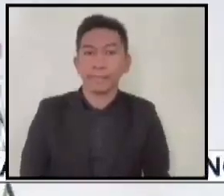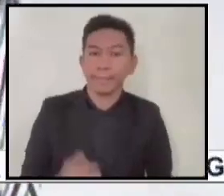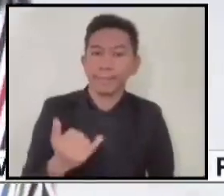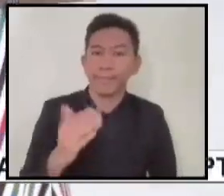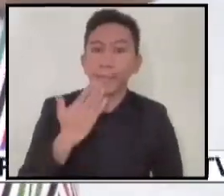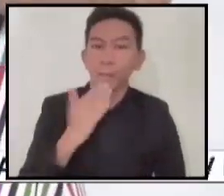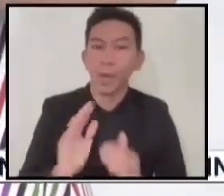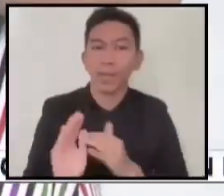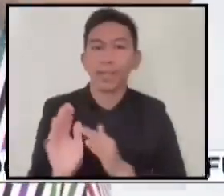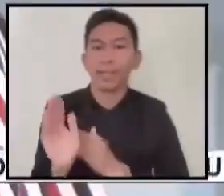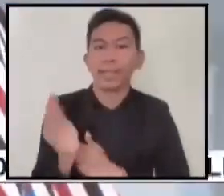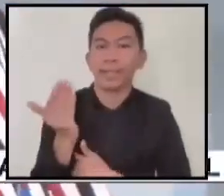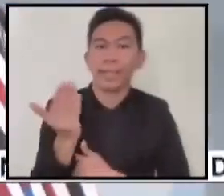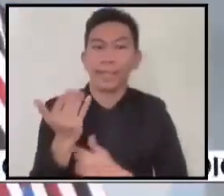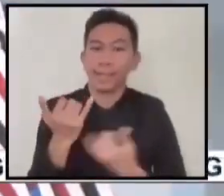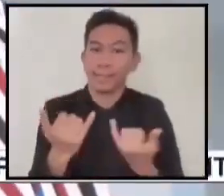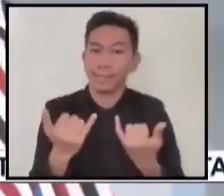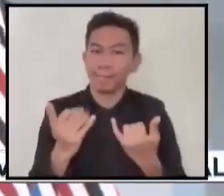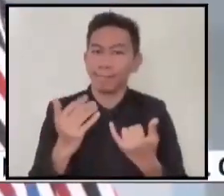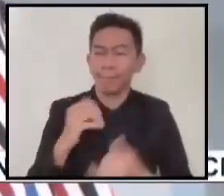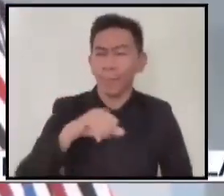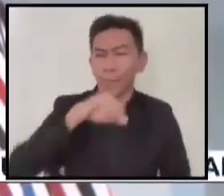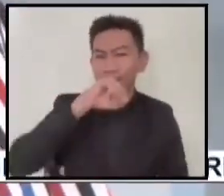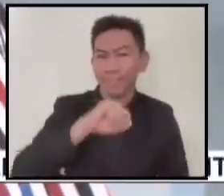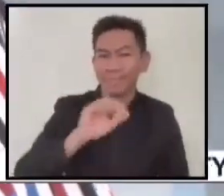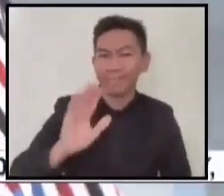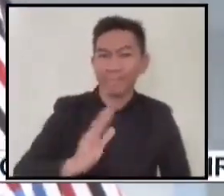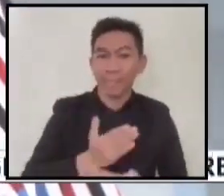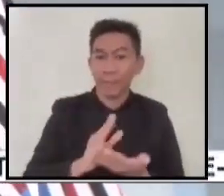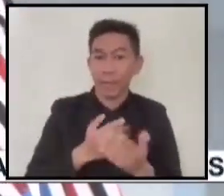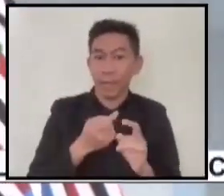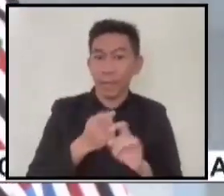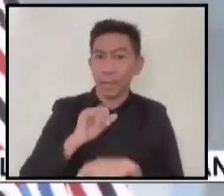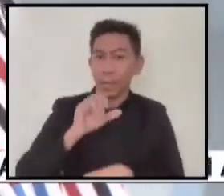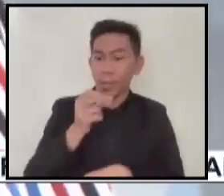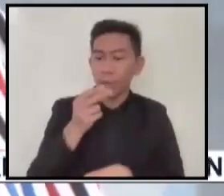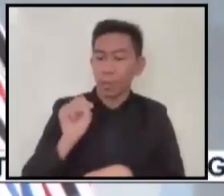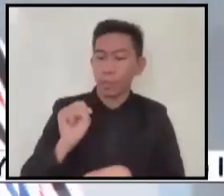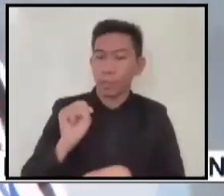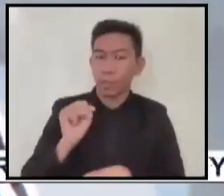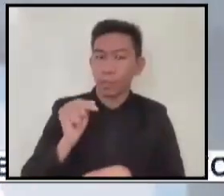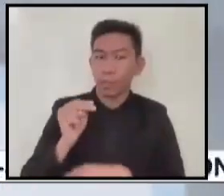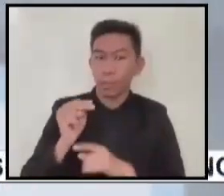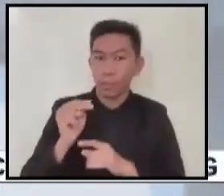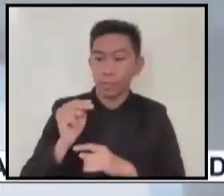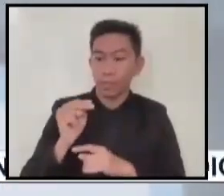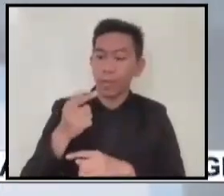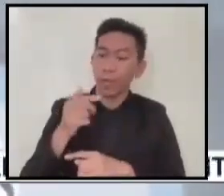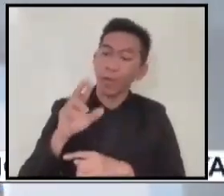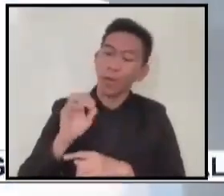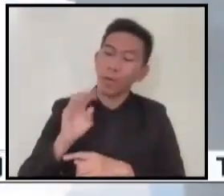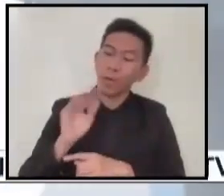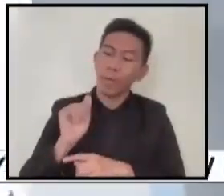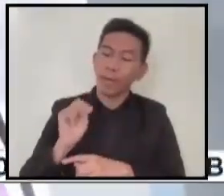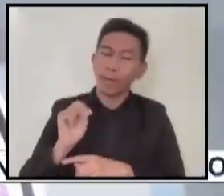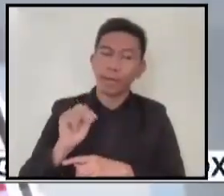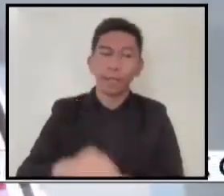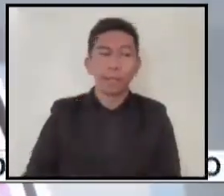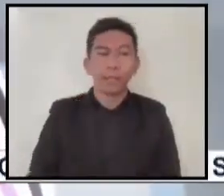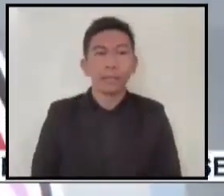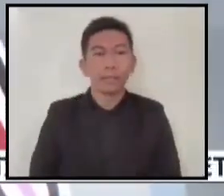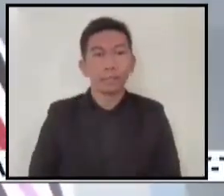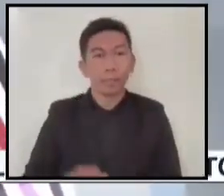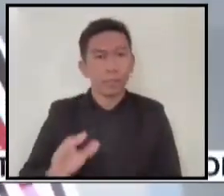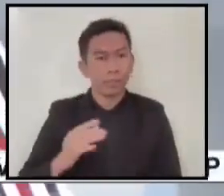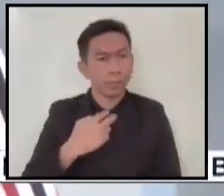Hi. I liked your song kanina. From Josh Groban. Am I correct? Yes, it's Josh Groban. Yung boses mo parang pang matanda, pero pag